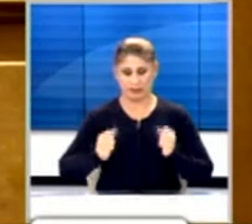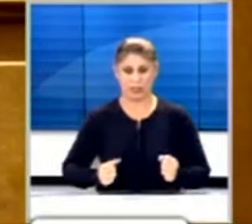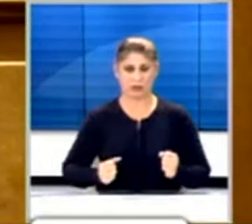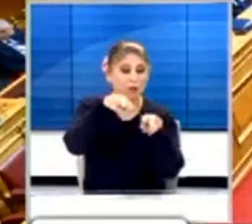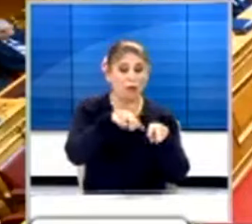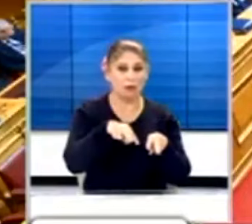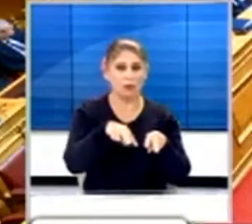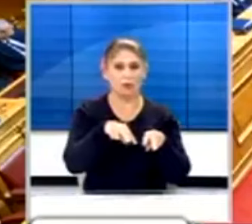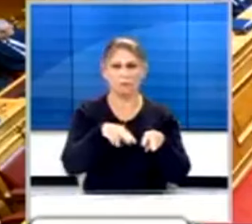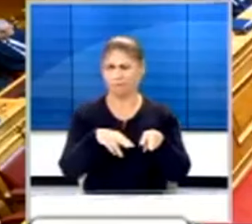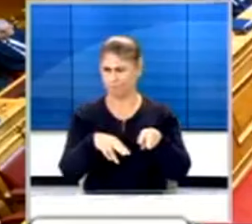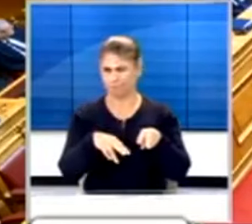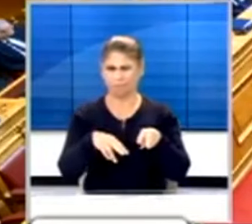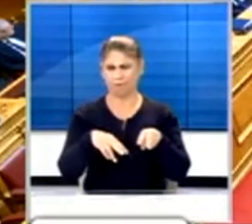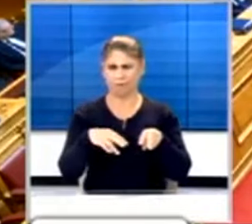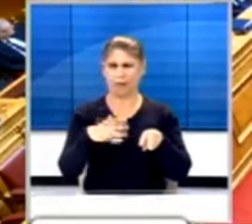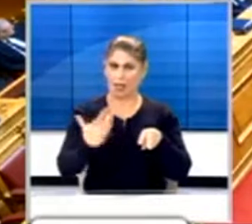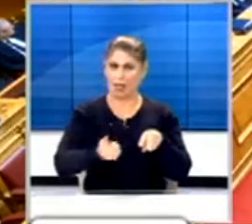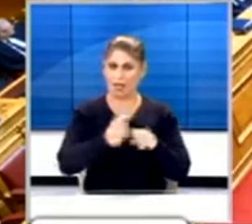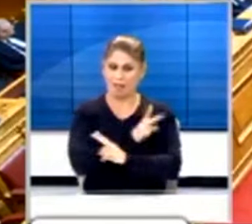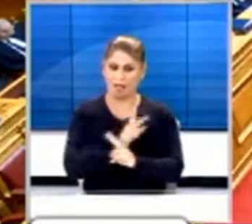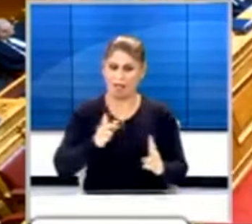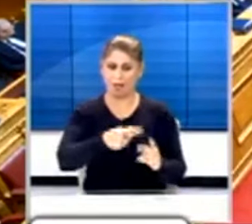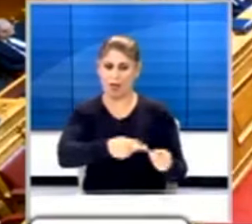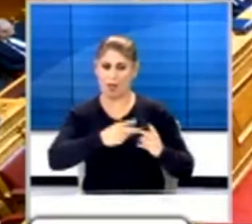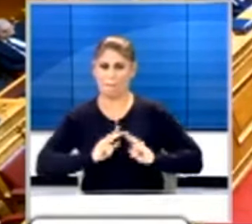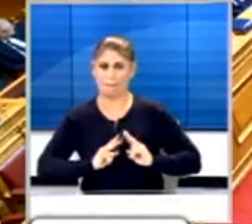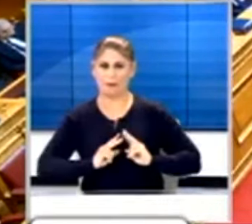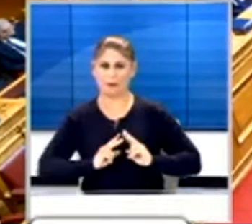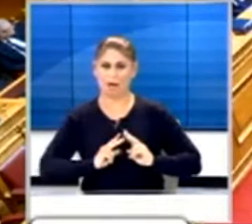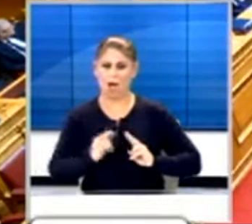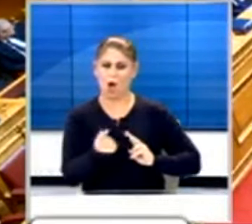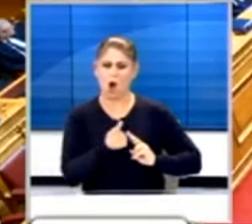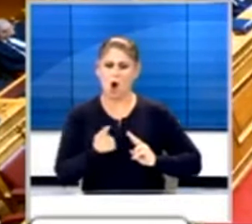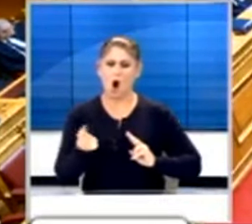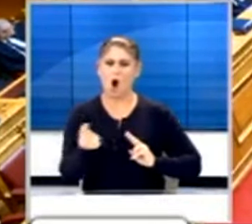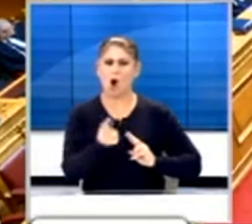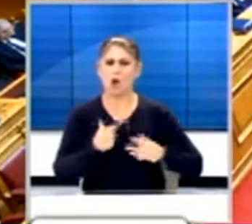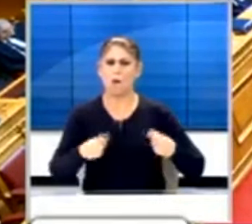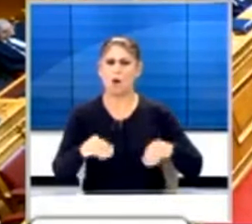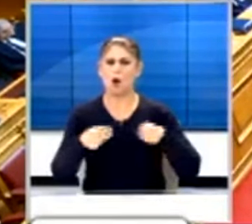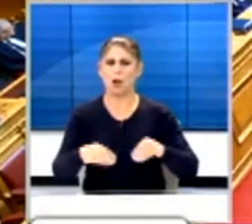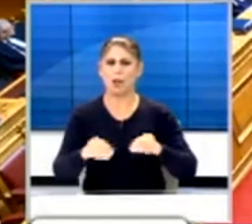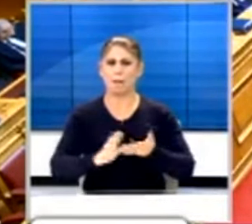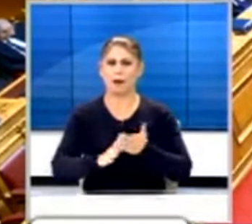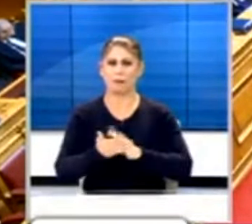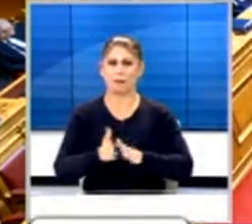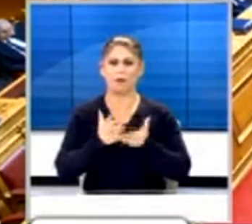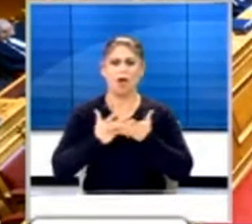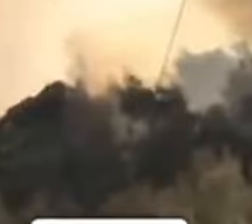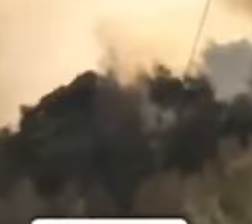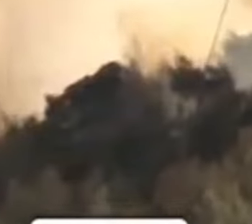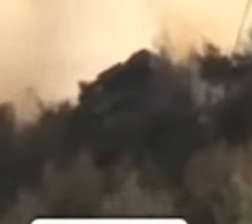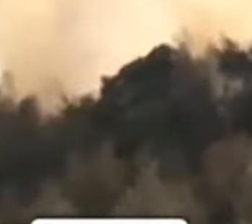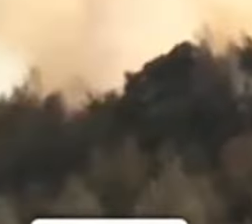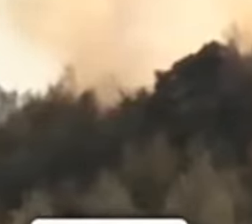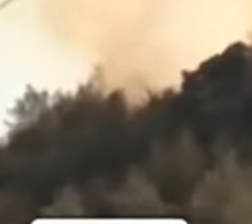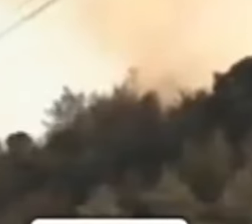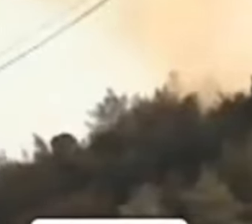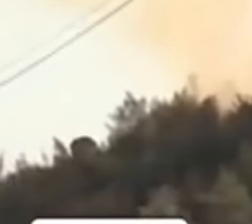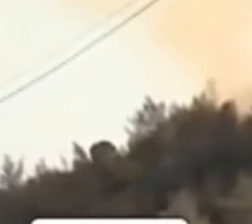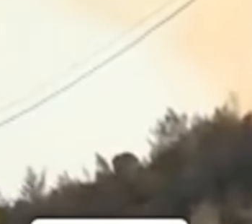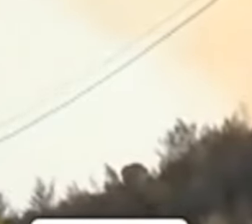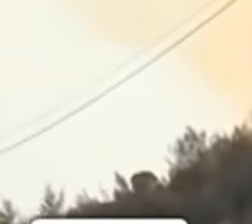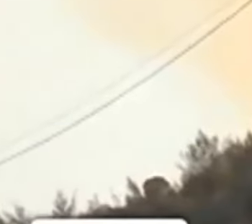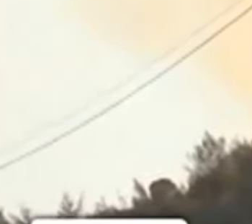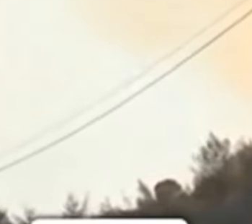στάση. Η συζήτηση σήμερα στη Βουλή μπορεί να αφορούσε τον απολογισμό των πυρκαγιών, με την καλοκαιρινή φωτιά στη Βορειοανατολική Αττική να φτάνει μία ανάσα από τον